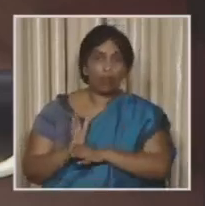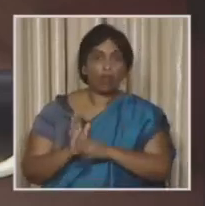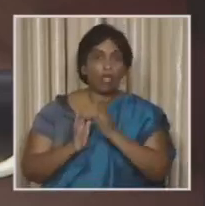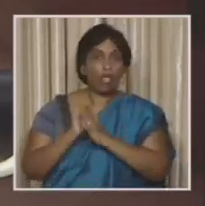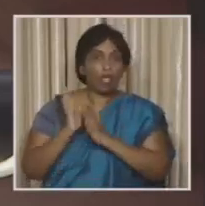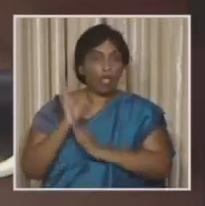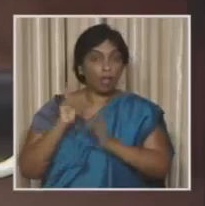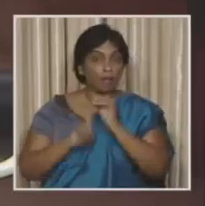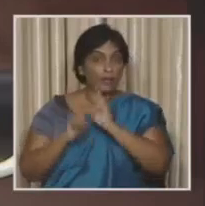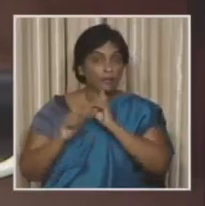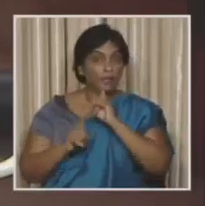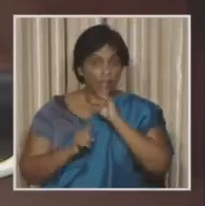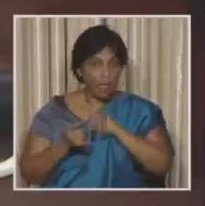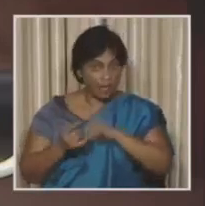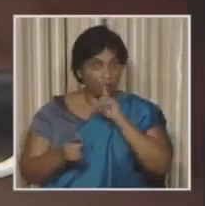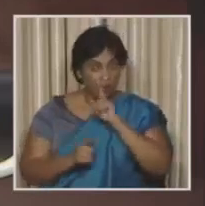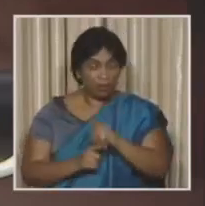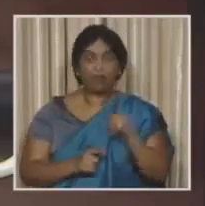ඕනද මම